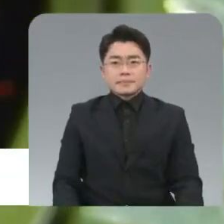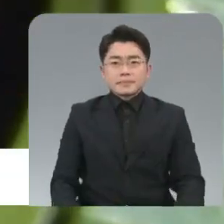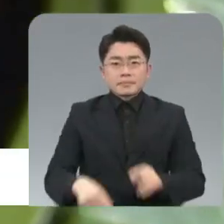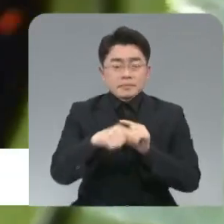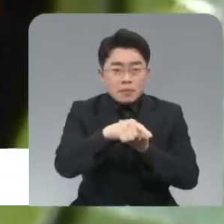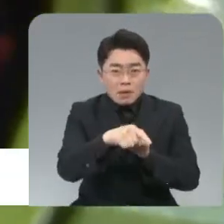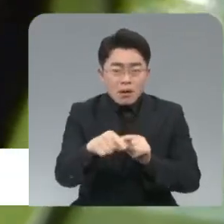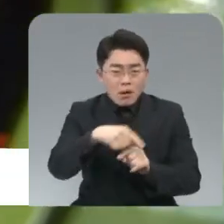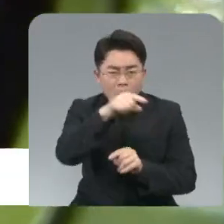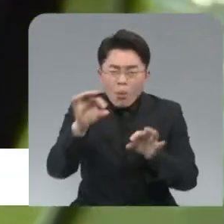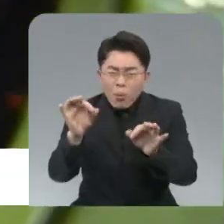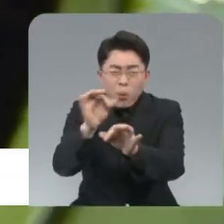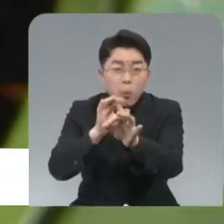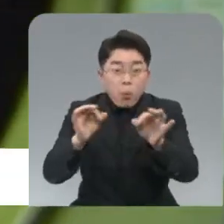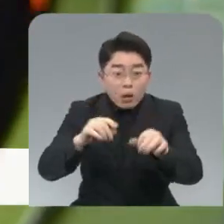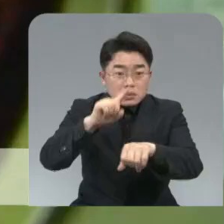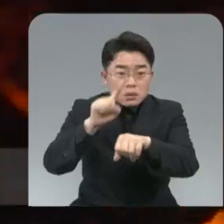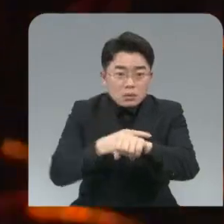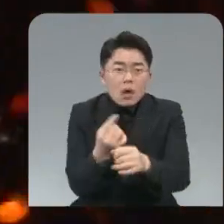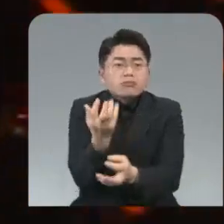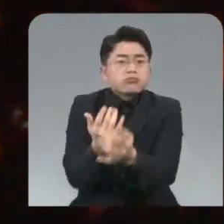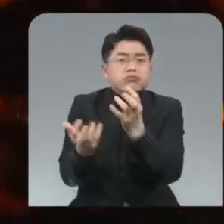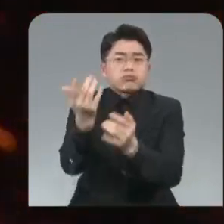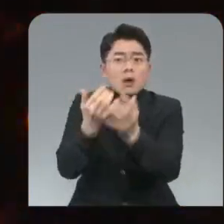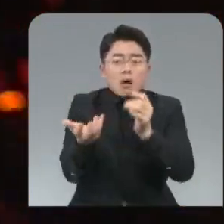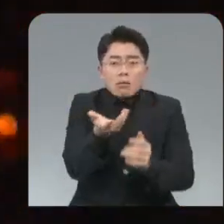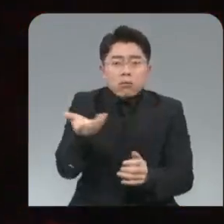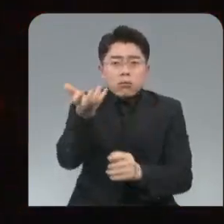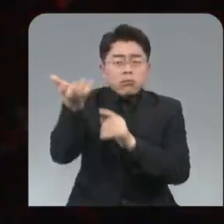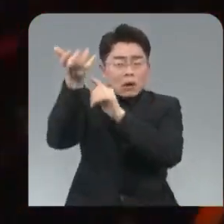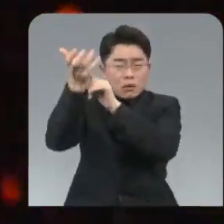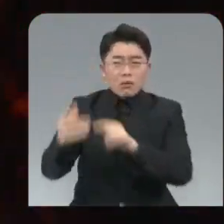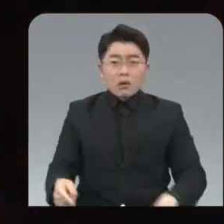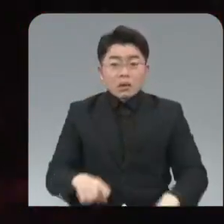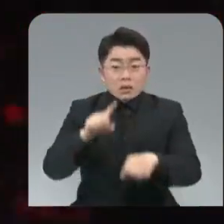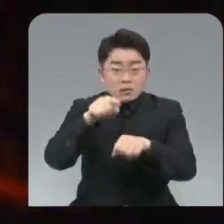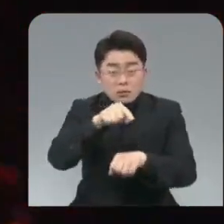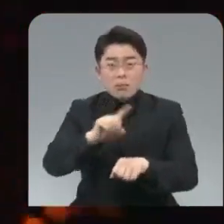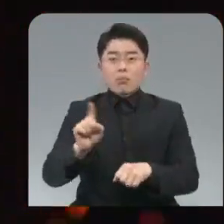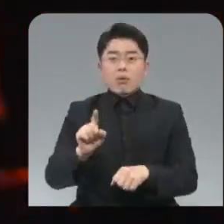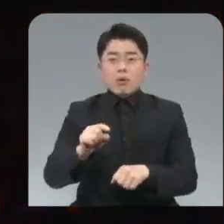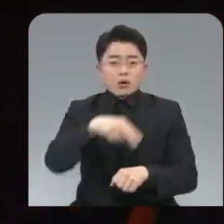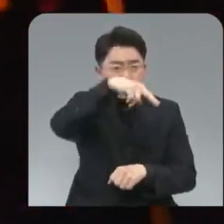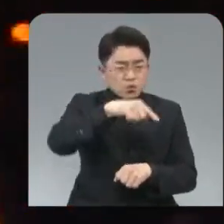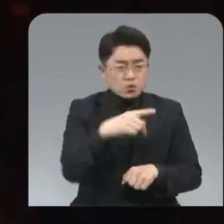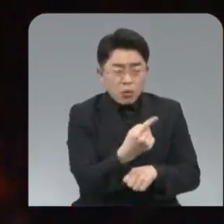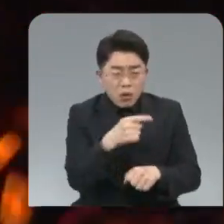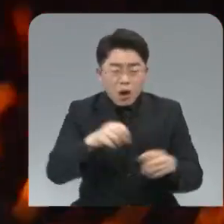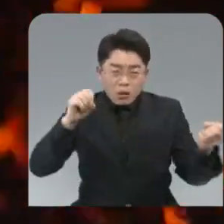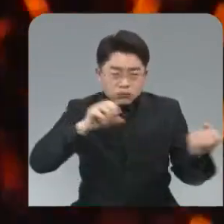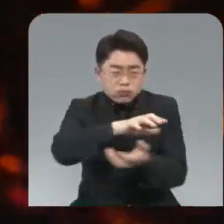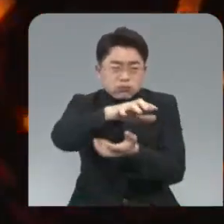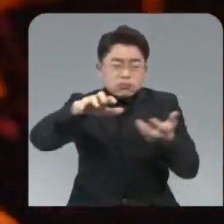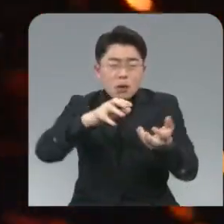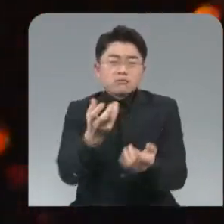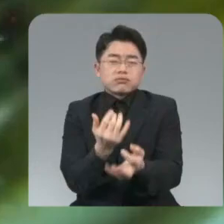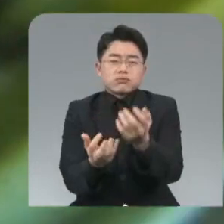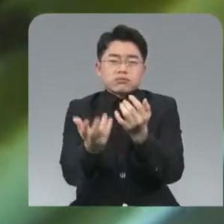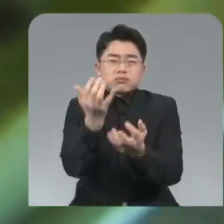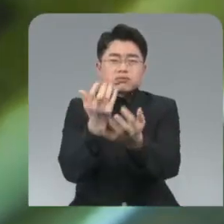촉매가 떨어져 가루로 흩날린 겁니다. 촉매 가루는 수소와 반응하면서 관찰 시작 1분 만에 고온의 불꽃으로